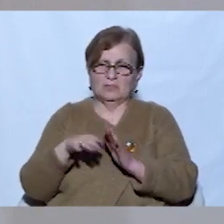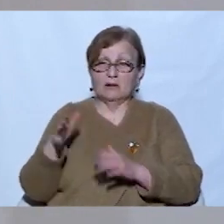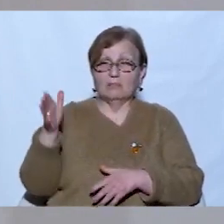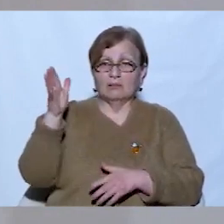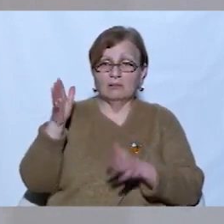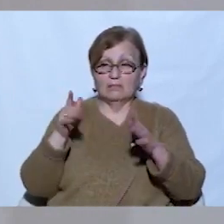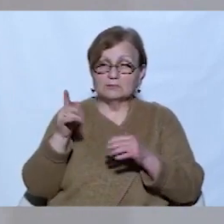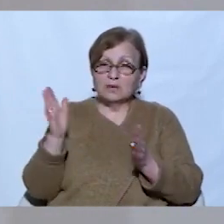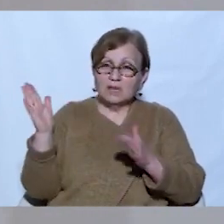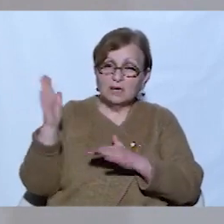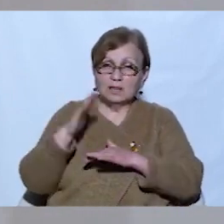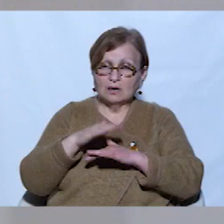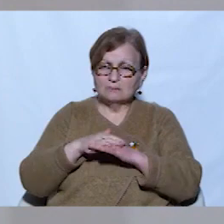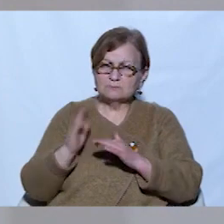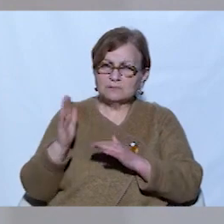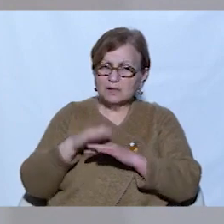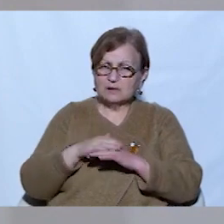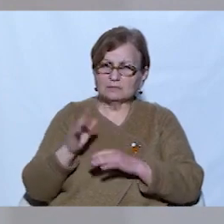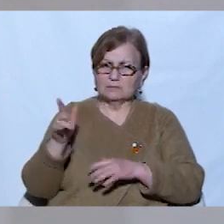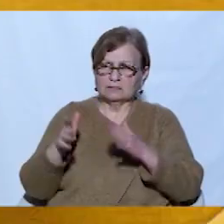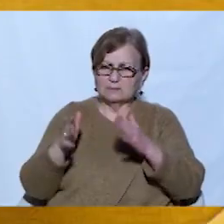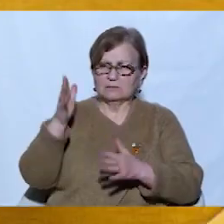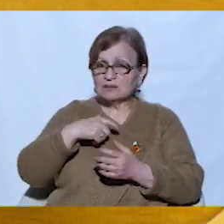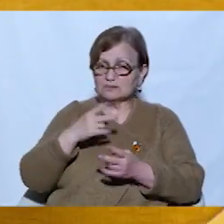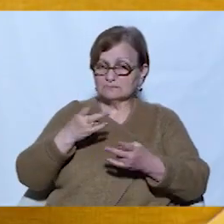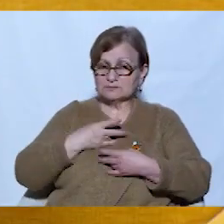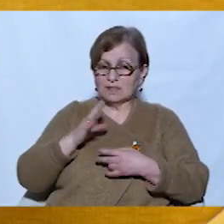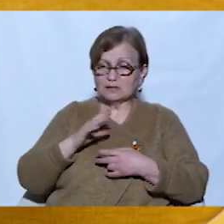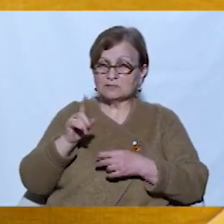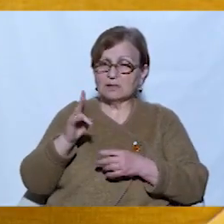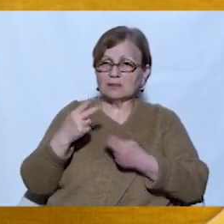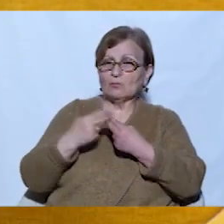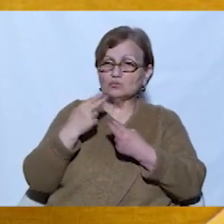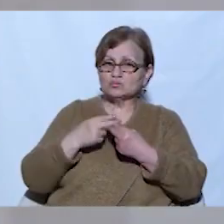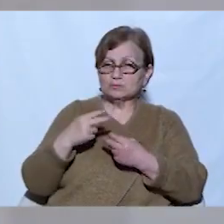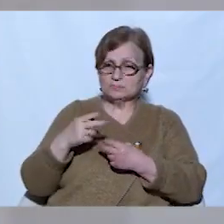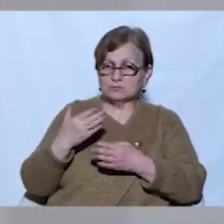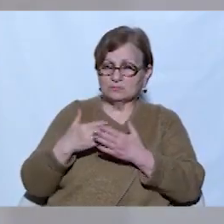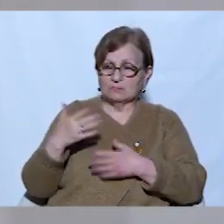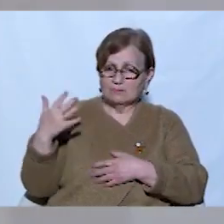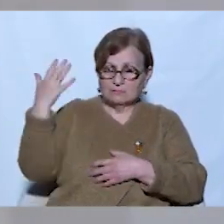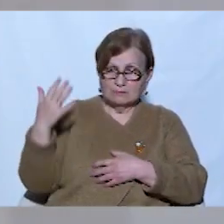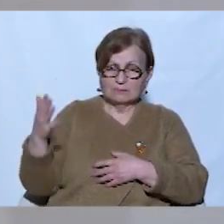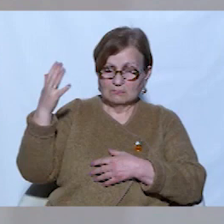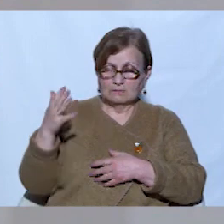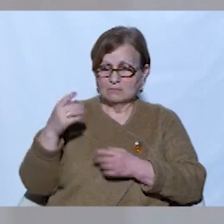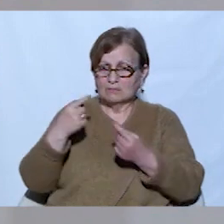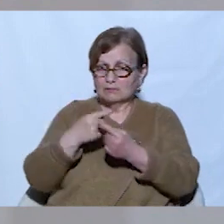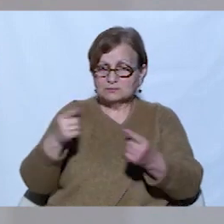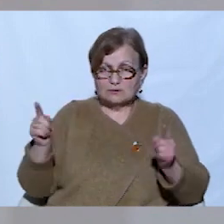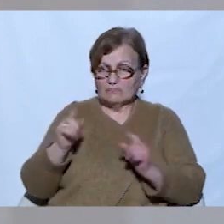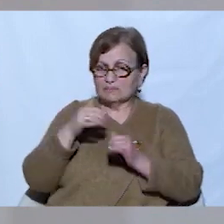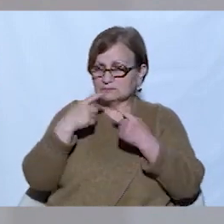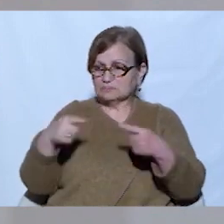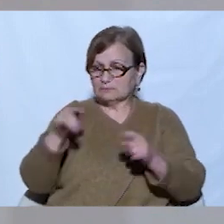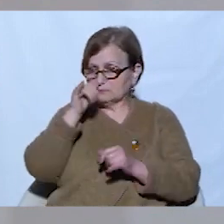მაგრამ დღის განმავლობაში ეს იაკეთებს და ეს არის მისთვის ხელის შემშლელი არის. იმიტომ რომ აი ამ დროს სხვა რაღაცები ვერ ხერხდება